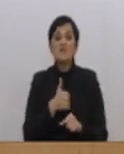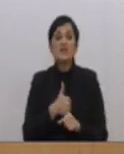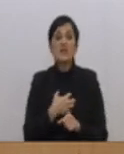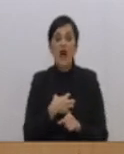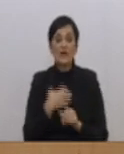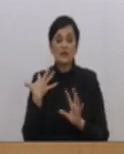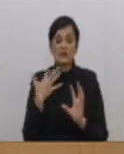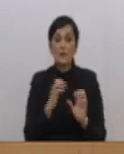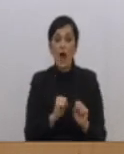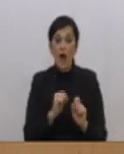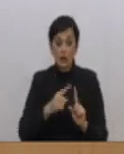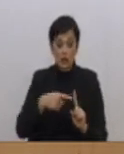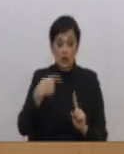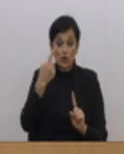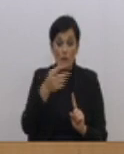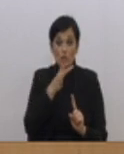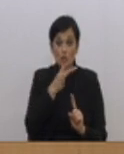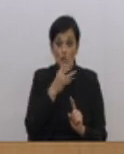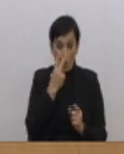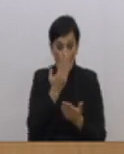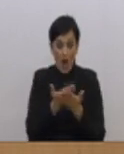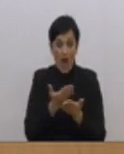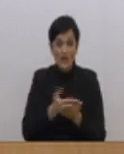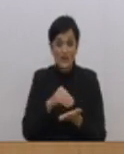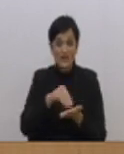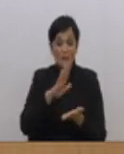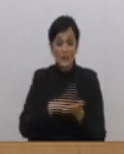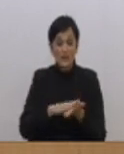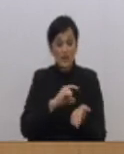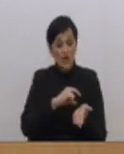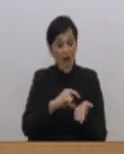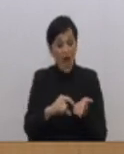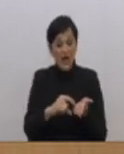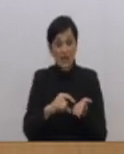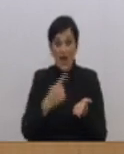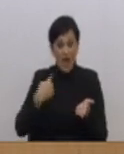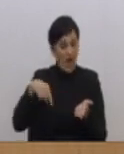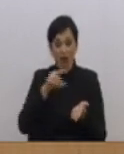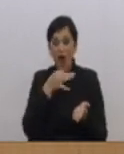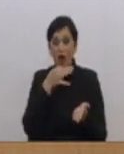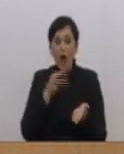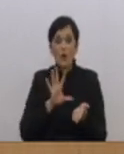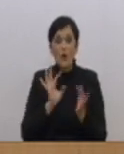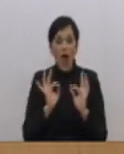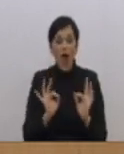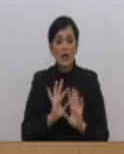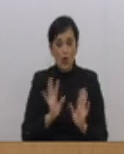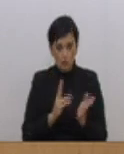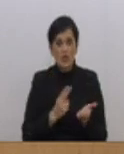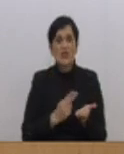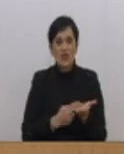მხარი. Და შემდეგ დრომ აჩვენა, რომ ის ჩანაწერი, რომელიც არავის მოგწონს, ყოფილა არასწორი და ეს